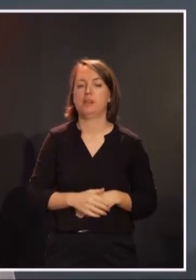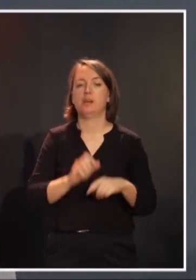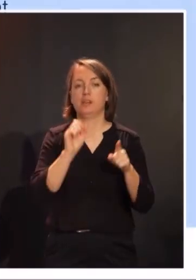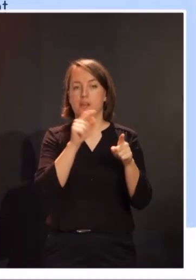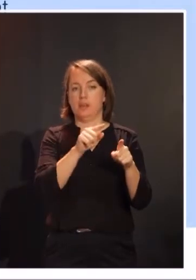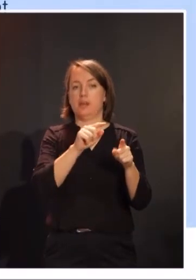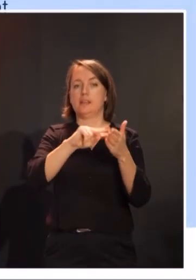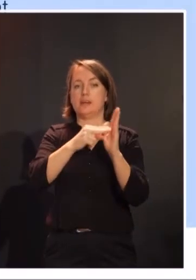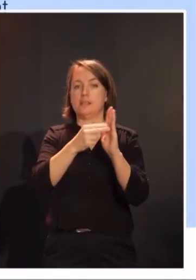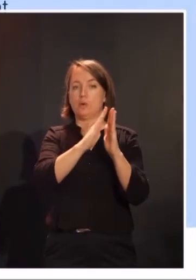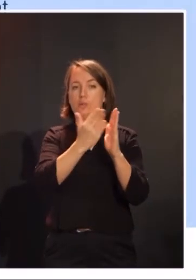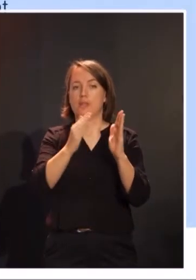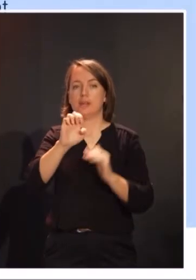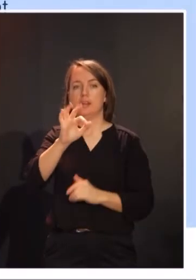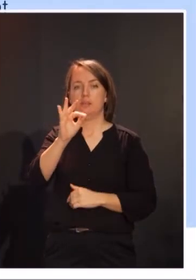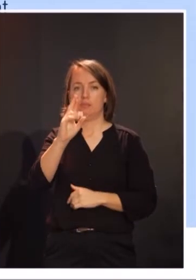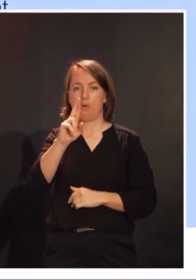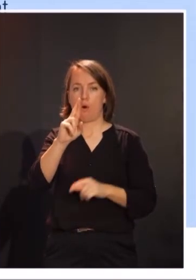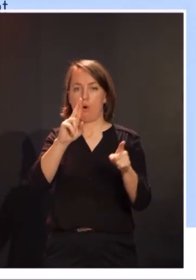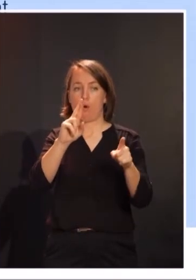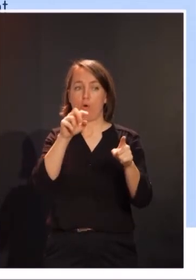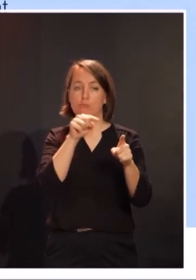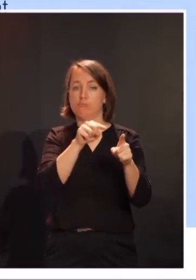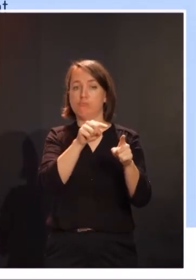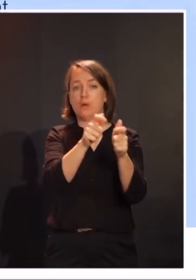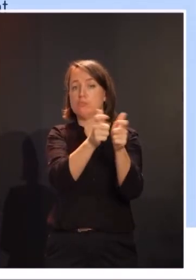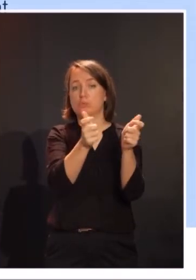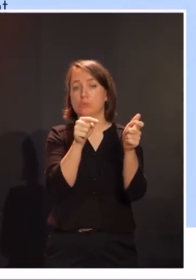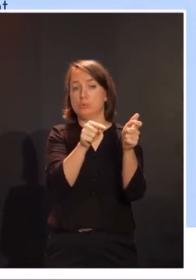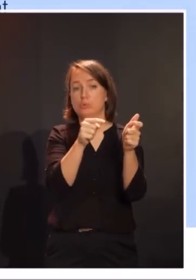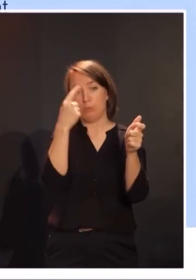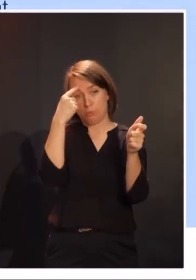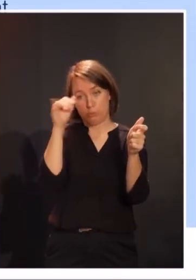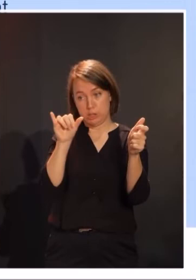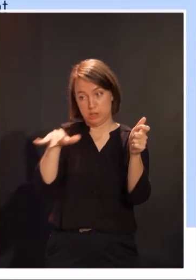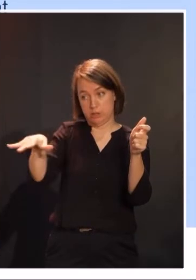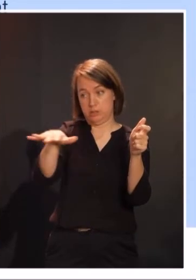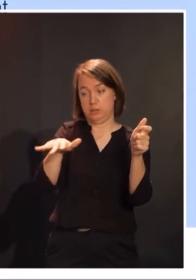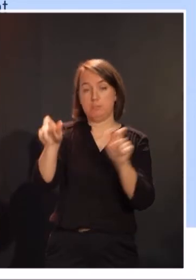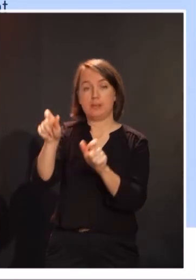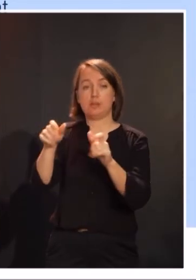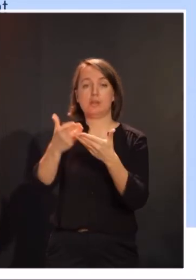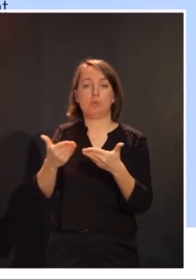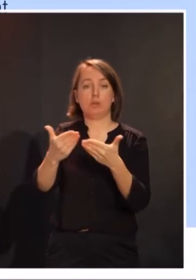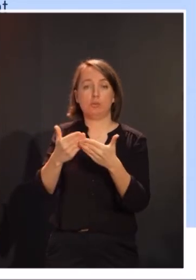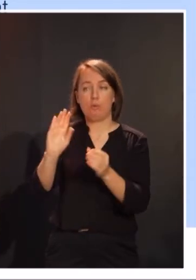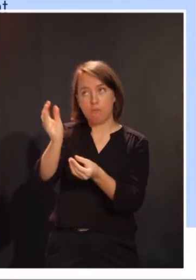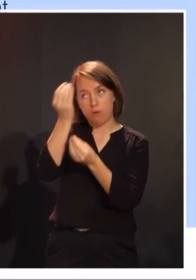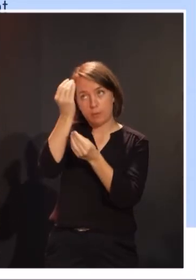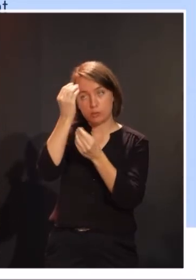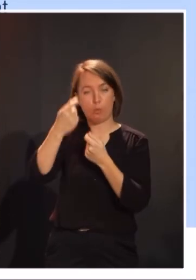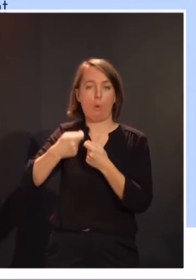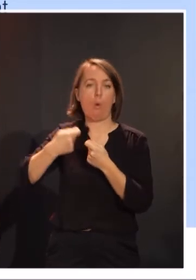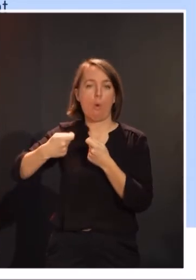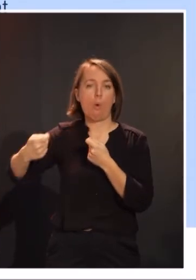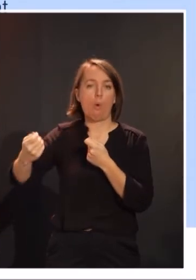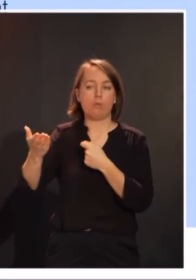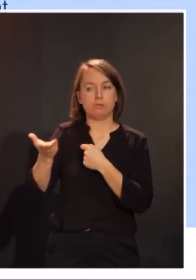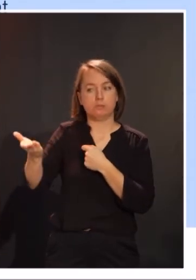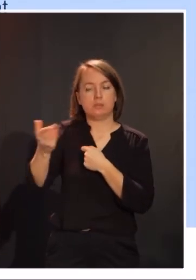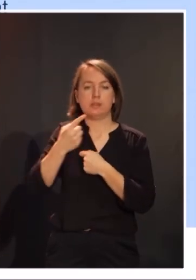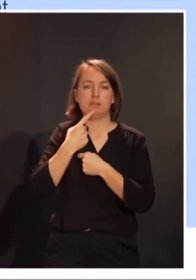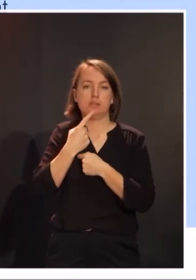à destination de personnes qui sont en situation de formation et en situation de formation longue, hein, qui sont de